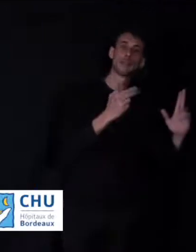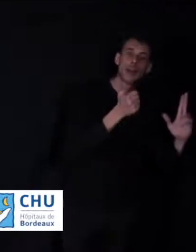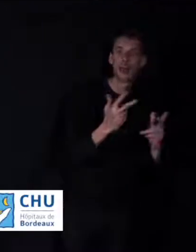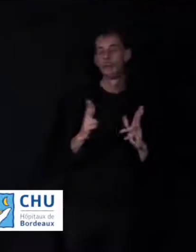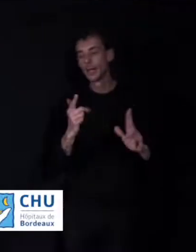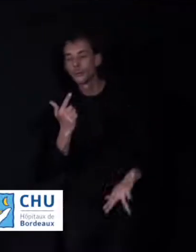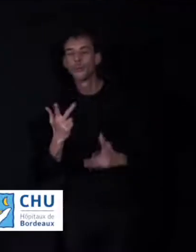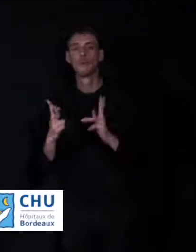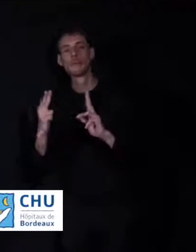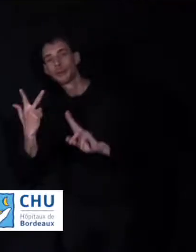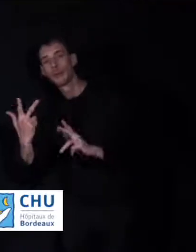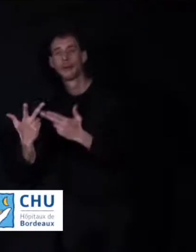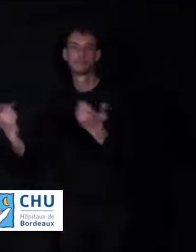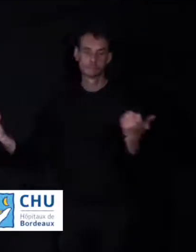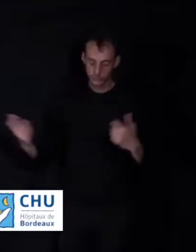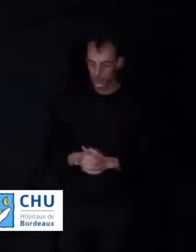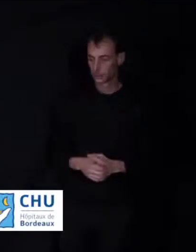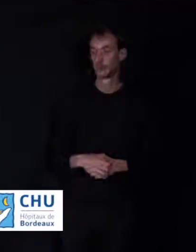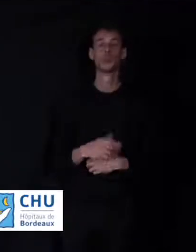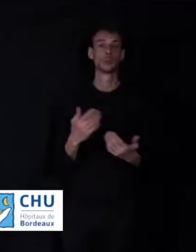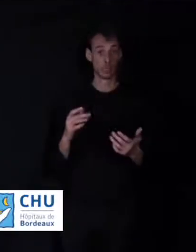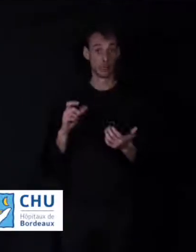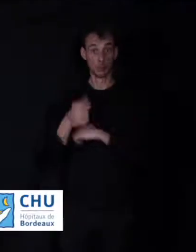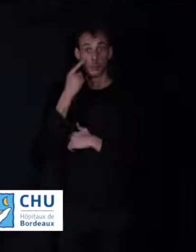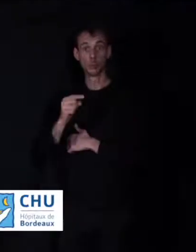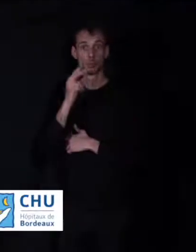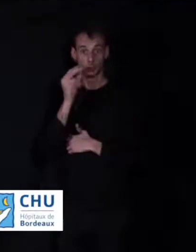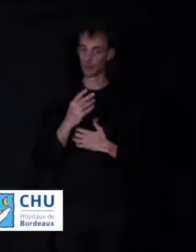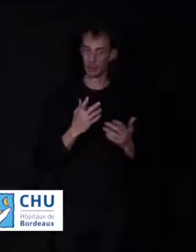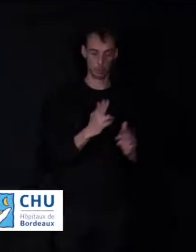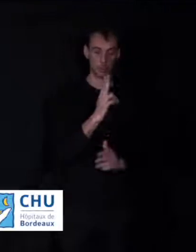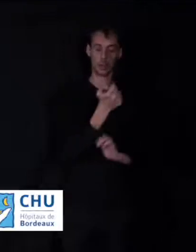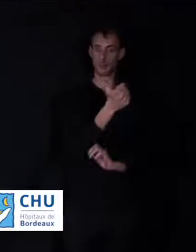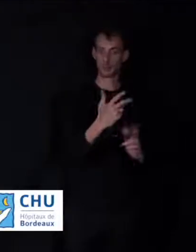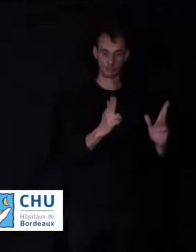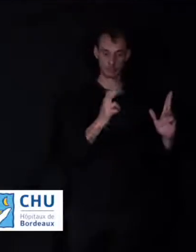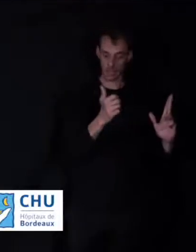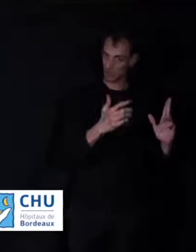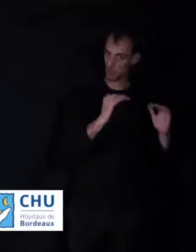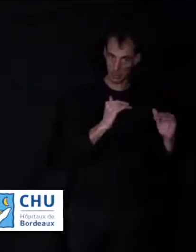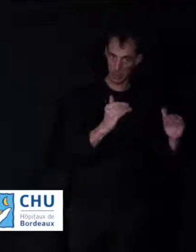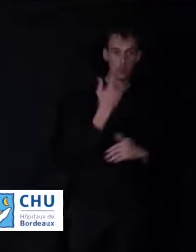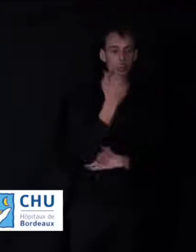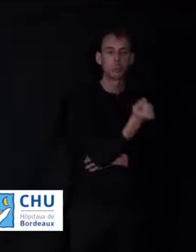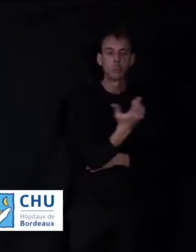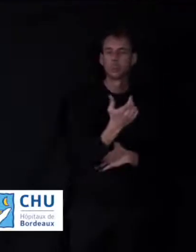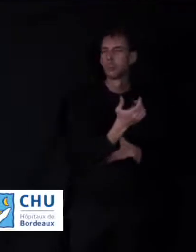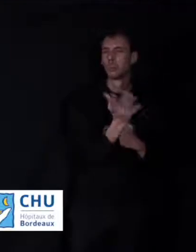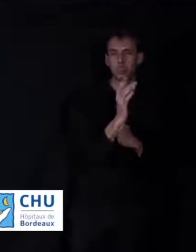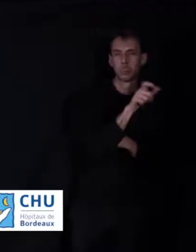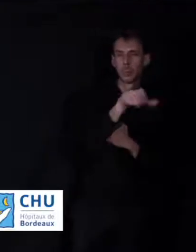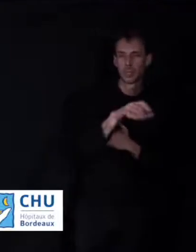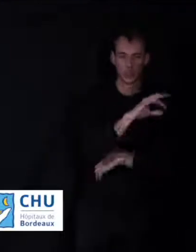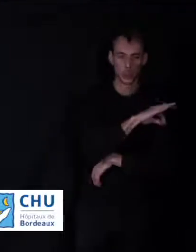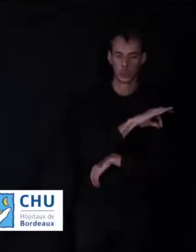phases? La phase 1, c'est pareil pour tous les médicaments, c'est quelques personnes à qui on va administrer le vaccin pour évaluer des choses très